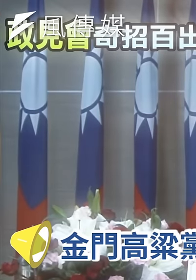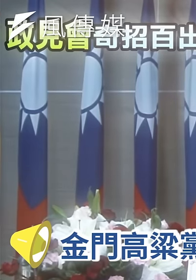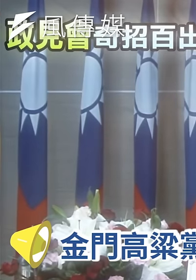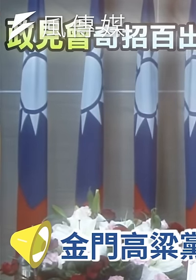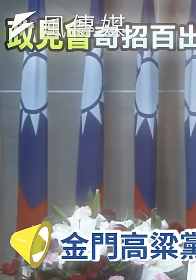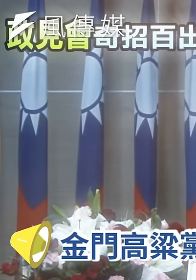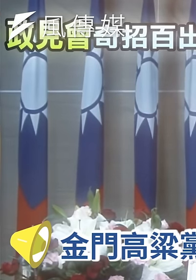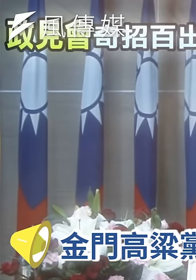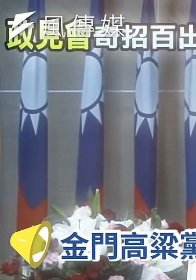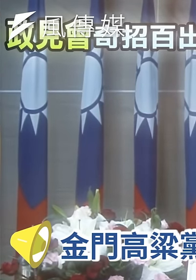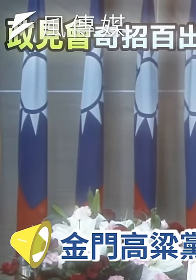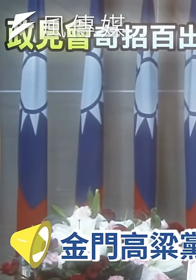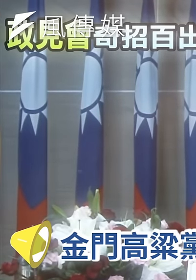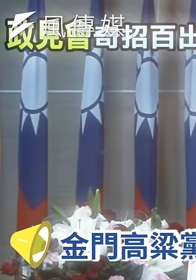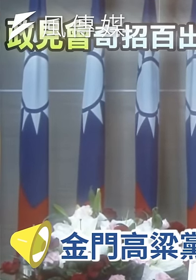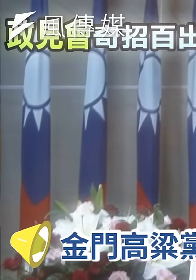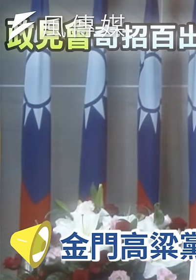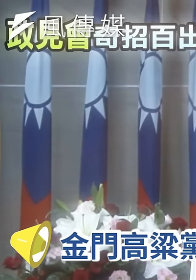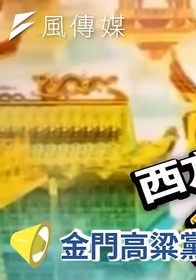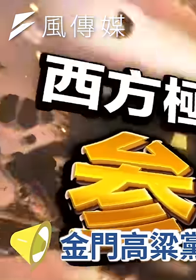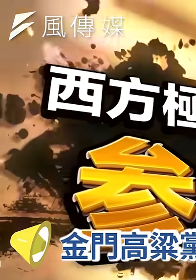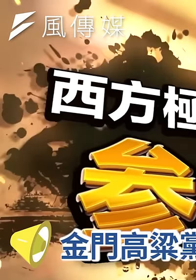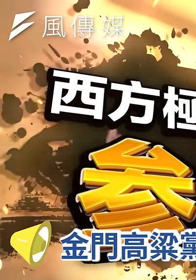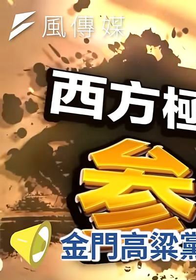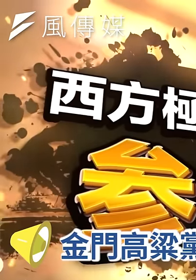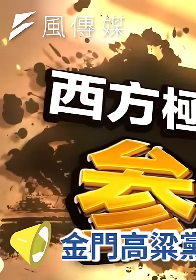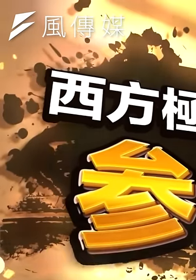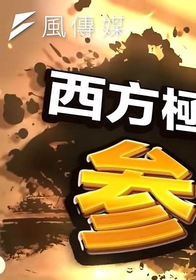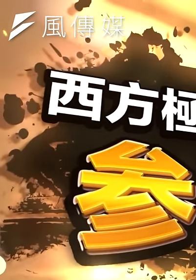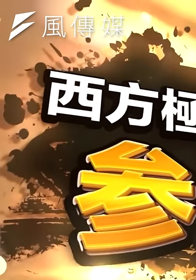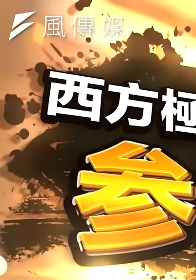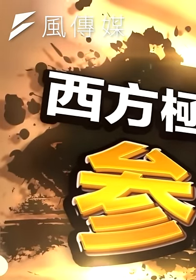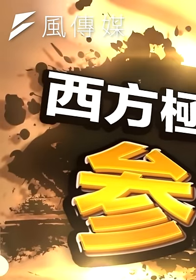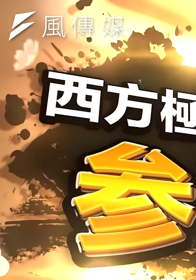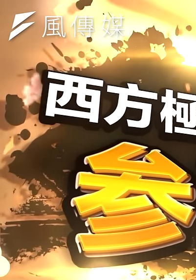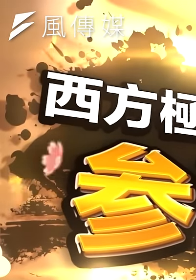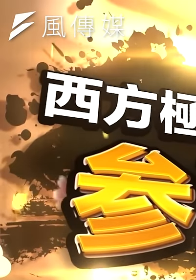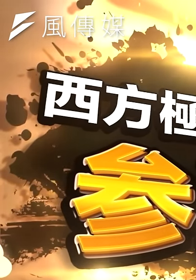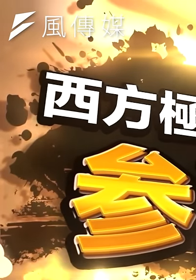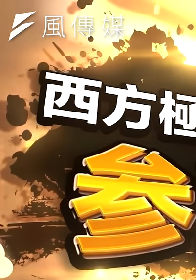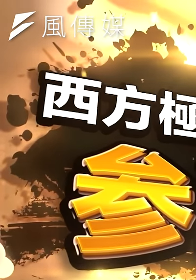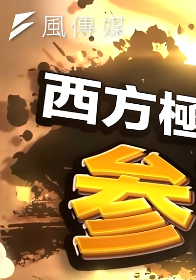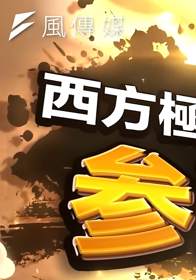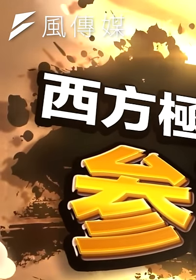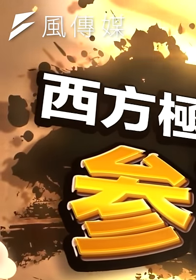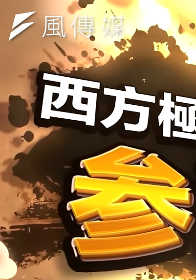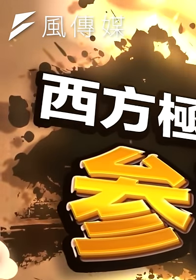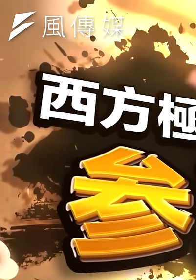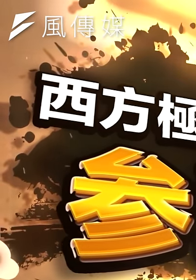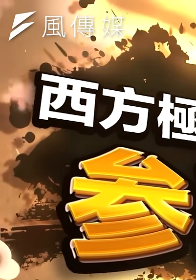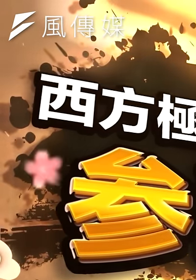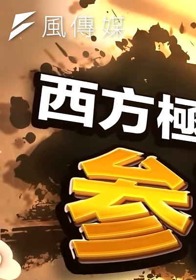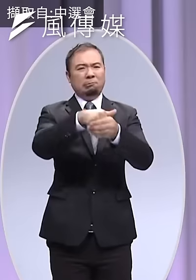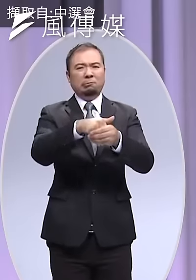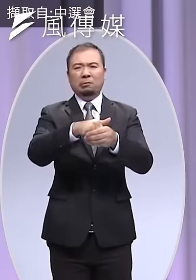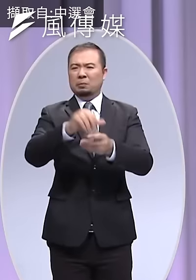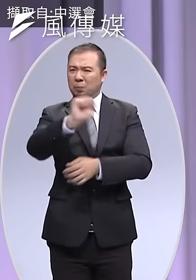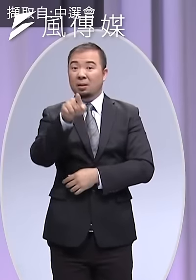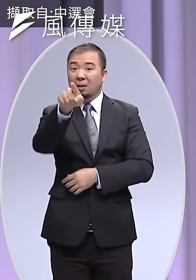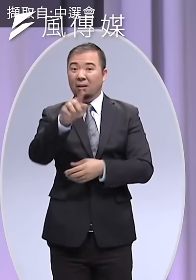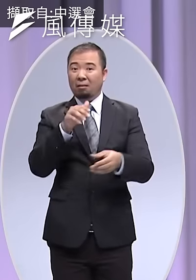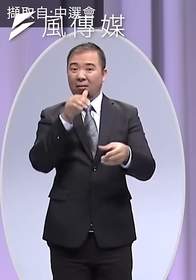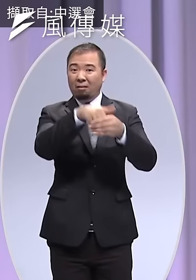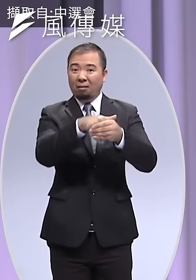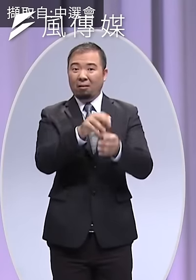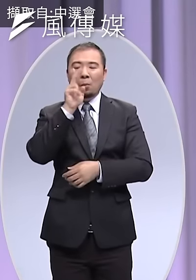射起西空不宜生西方極樂世界射一隻射不宜空空不宜生你以